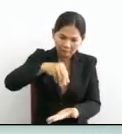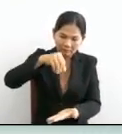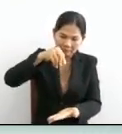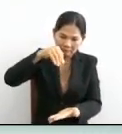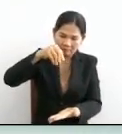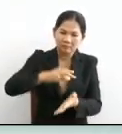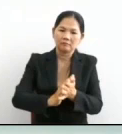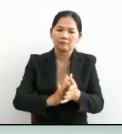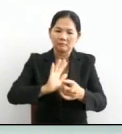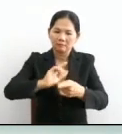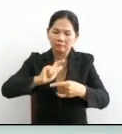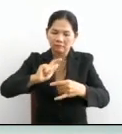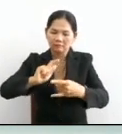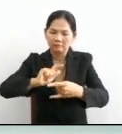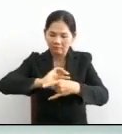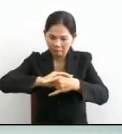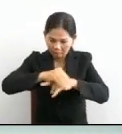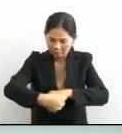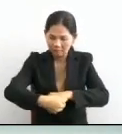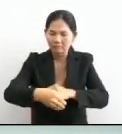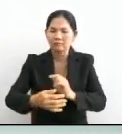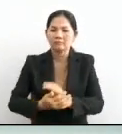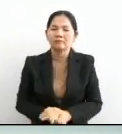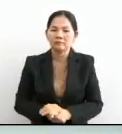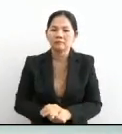chia mà sáu mì